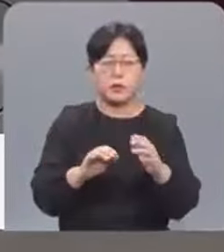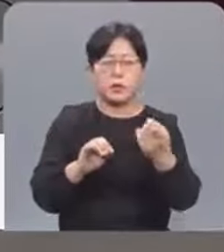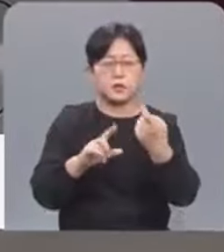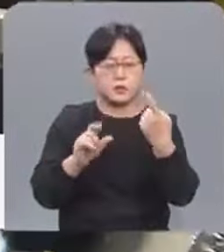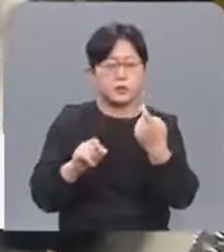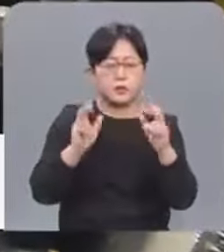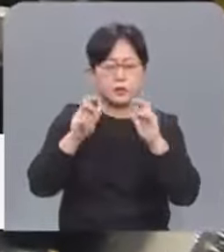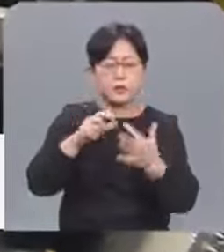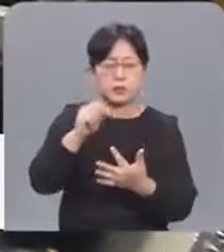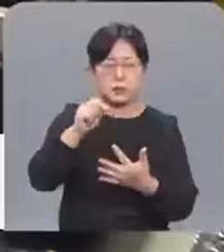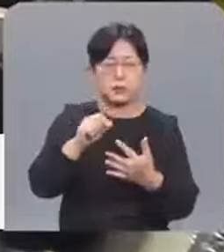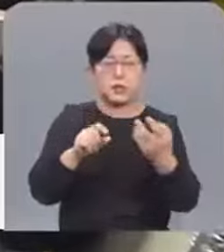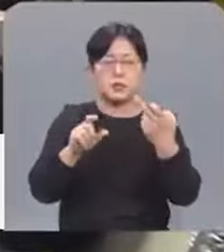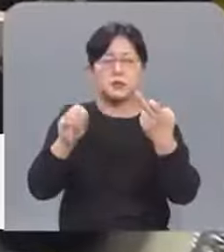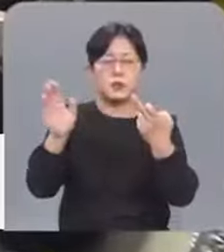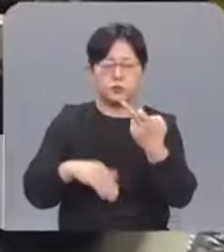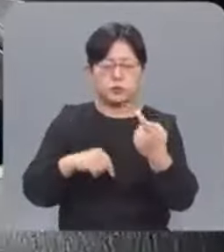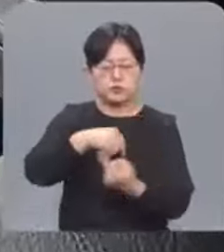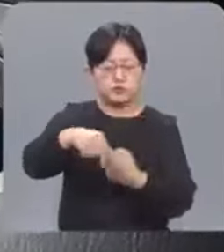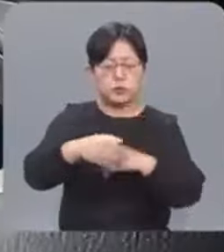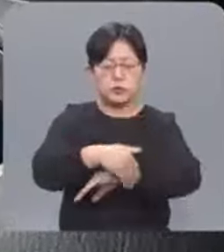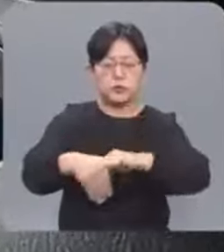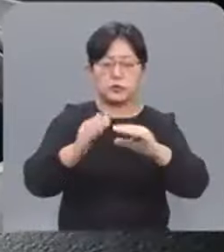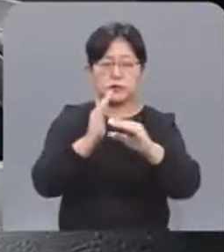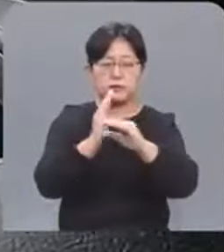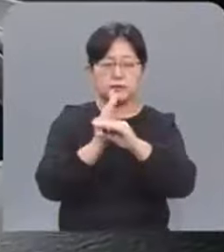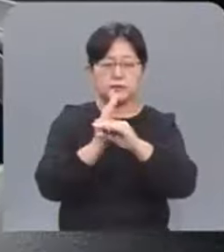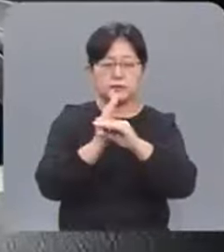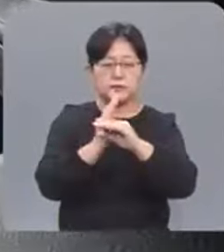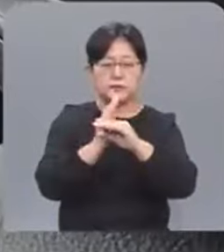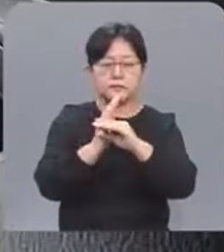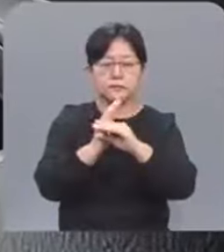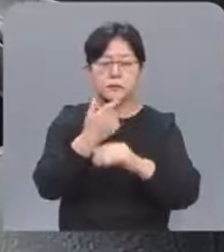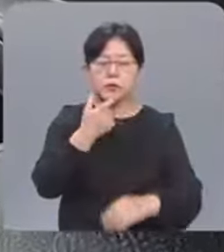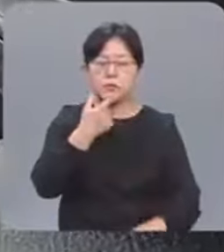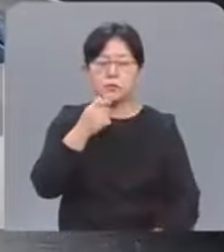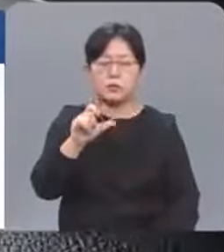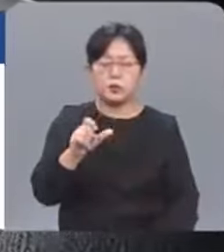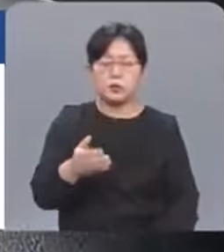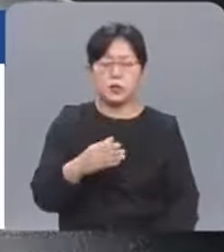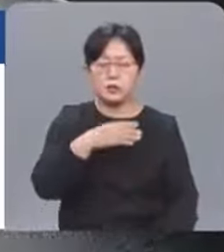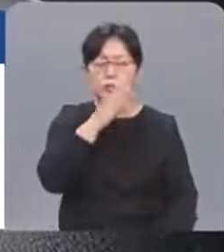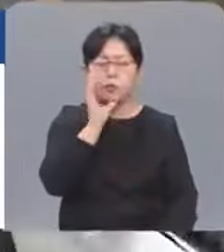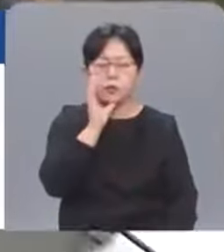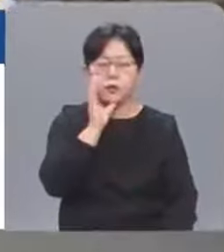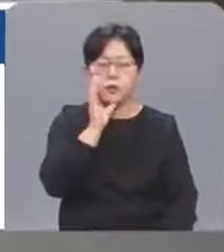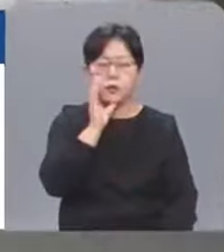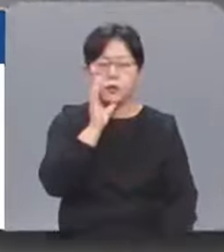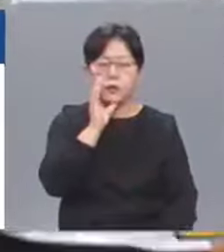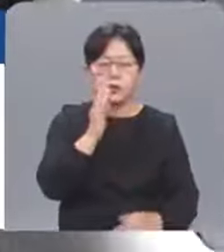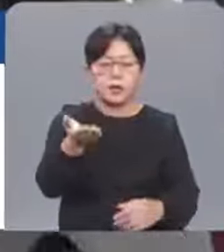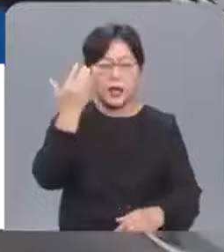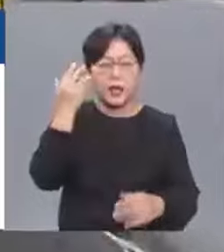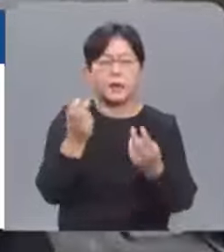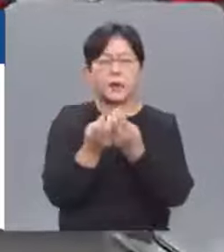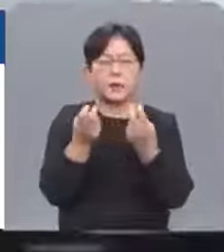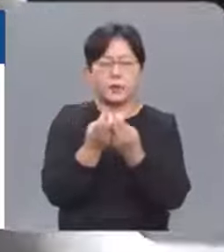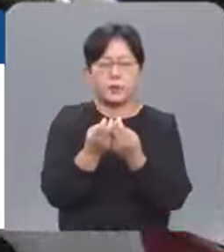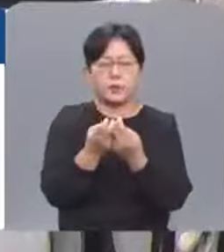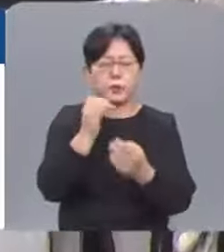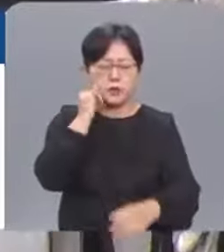업체를 선정해 오는 12월부터 운영을 시작한다는 계획입니다. 65세 이상 어르신이 과거 방식 그대로 전화를